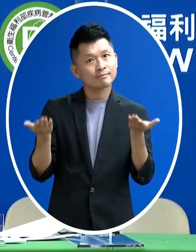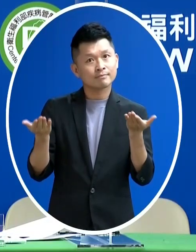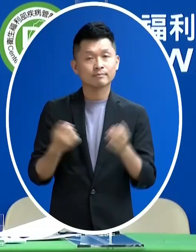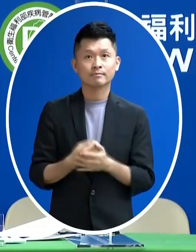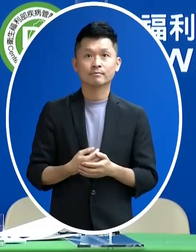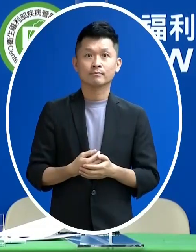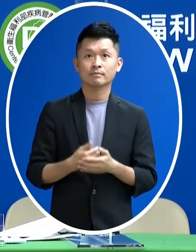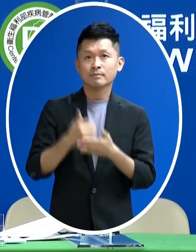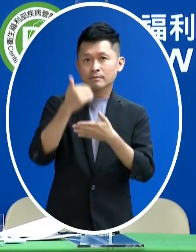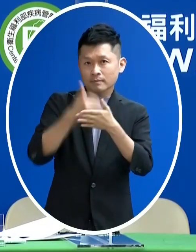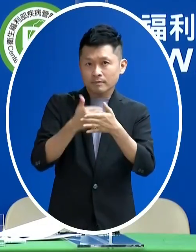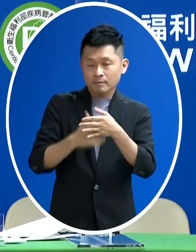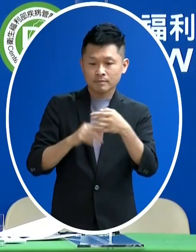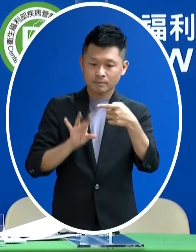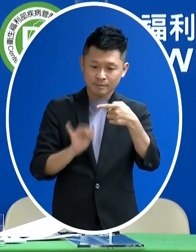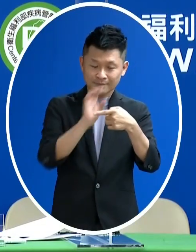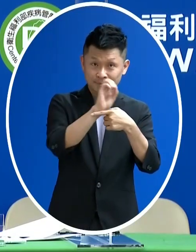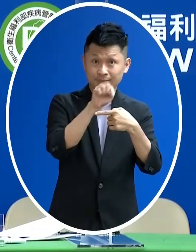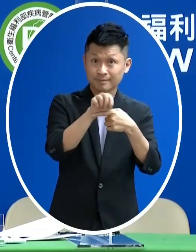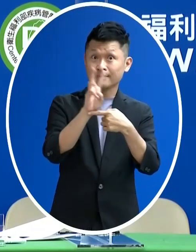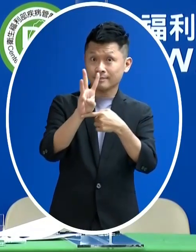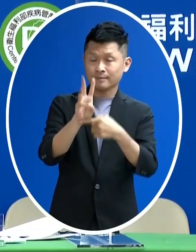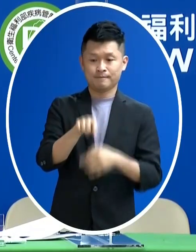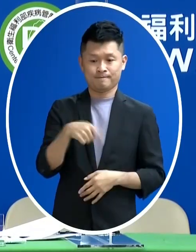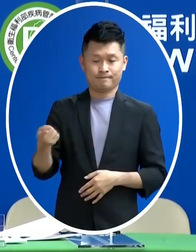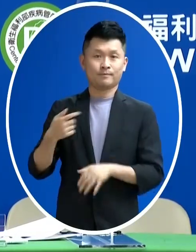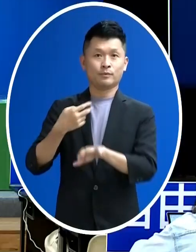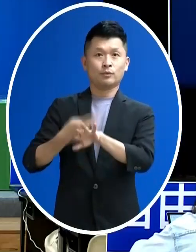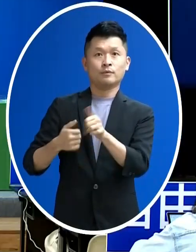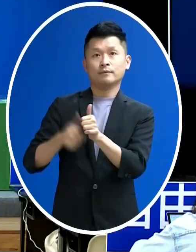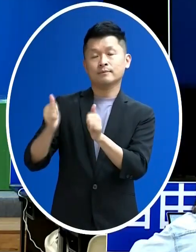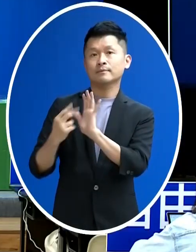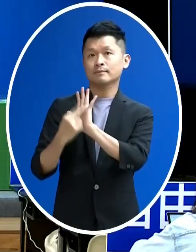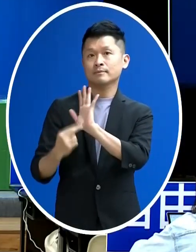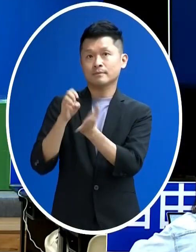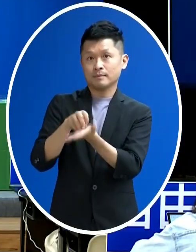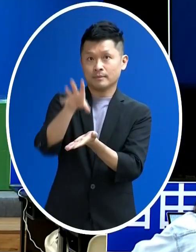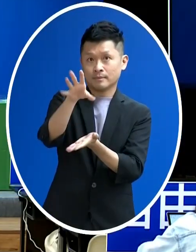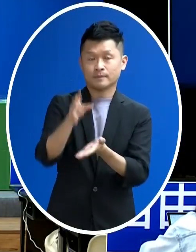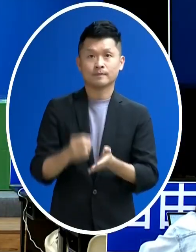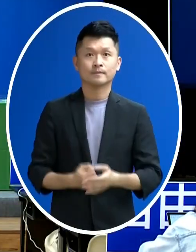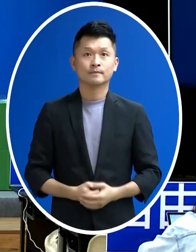低0.3%。好，再来请罗副报告。